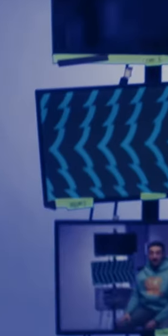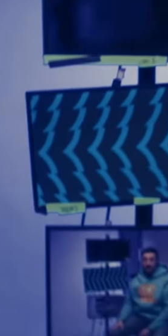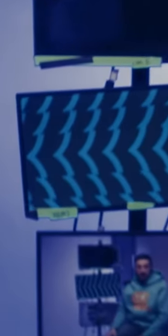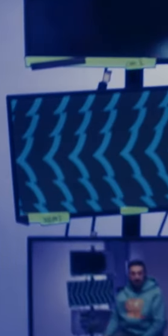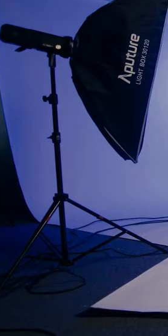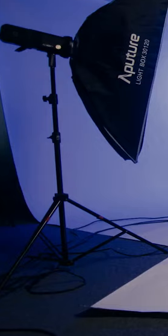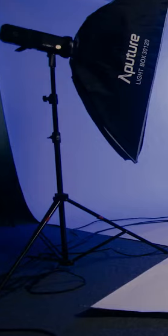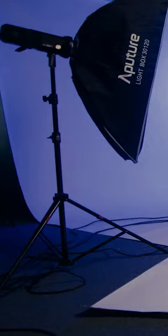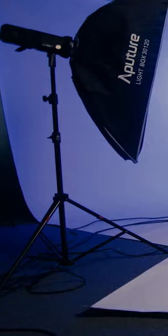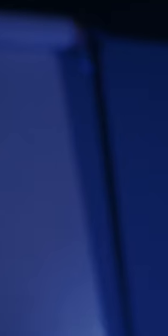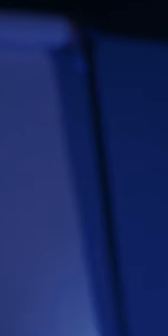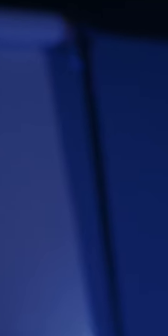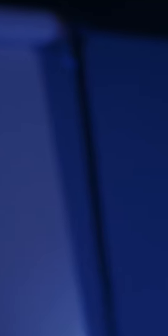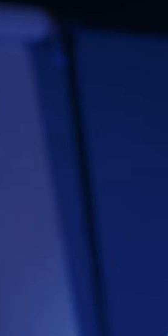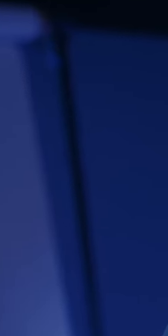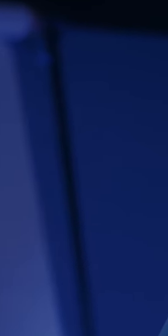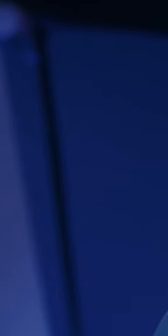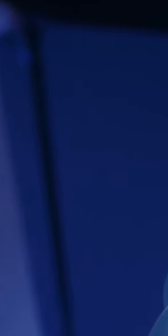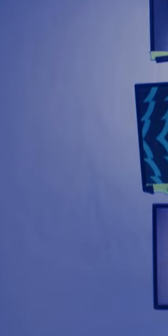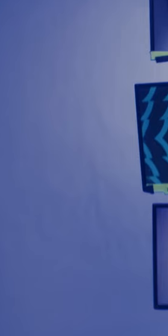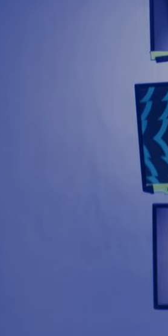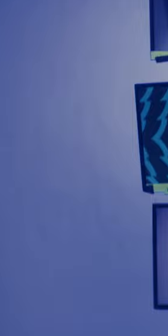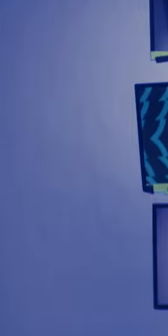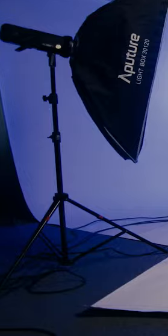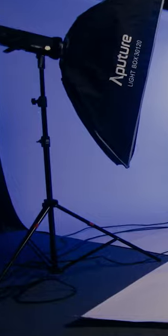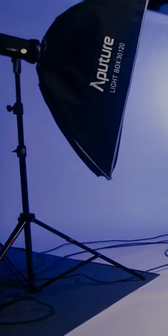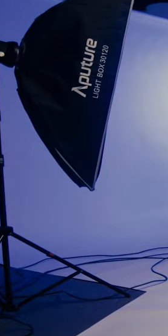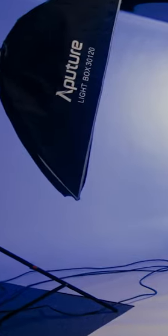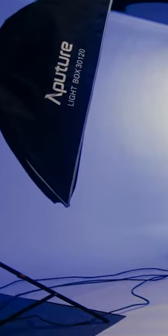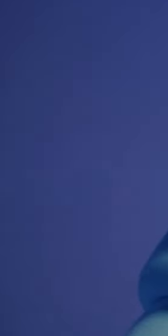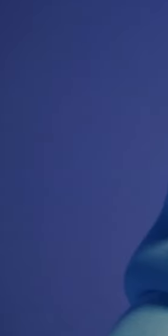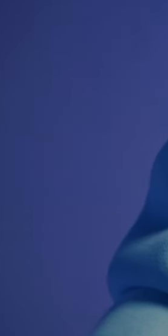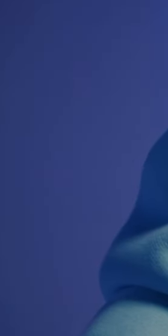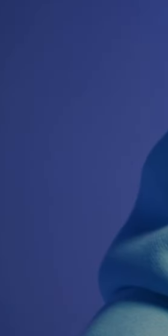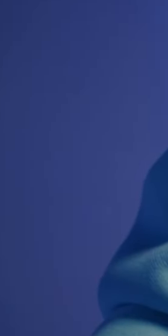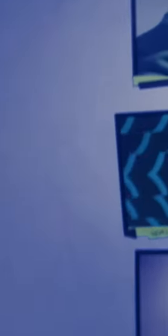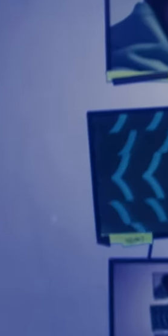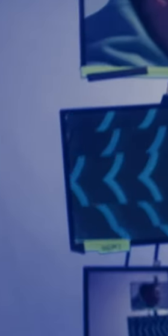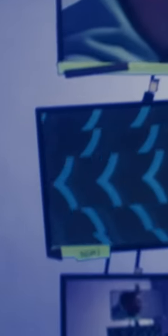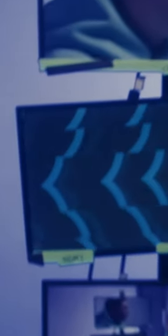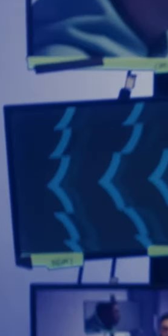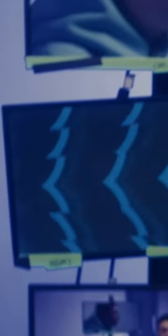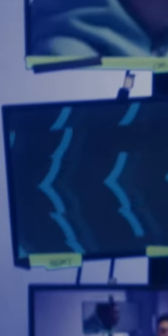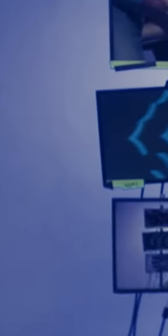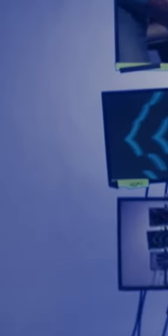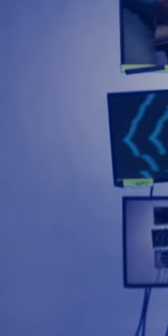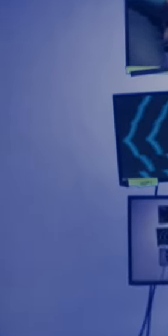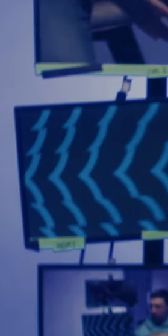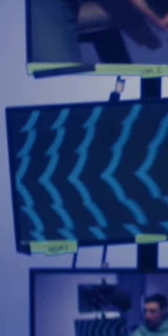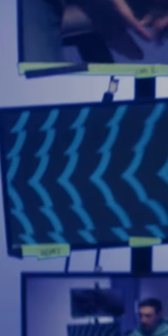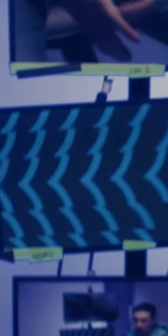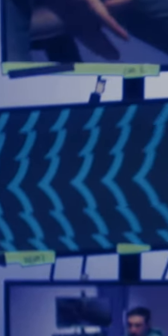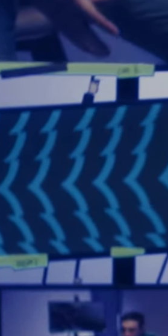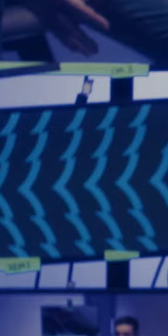Не знаю. Я ушел в отпуск, вернулся уже практически к обладу Тимса. Сегодня мессенджер. Это уже не только мессенджер. Неведомая рука. Если раньше